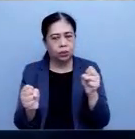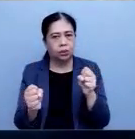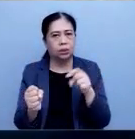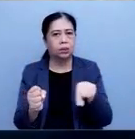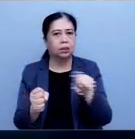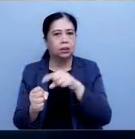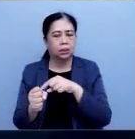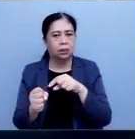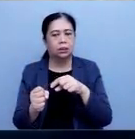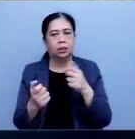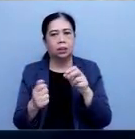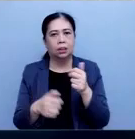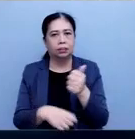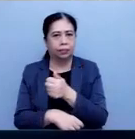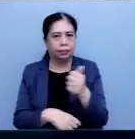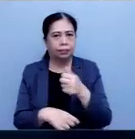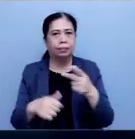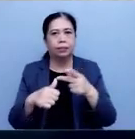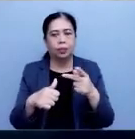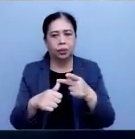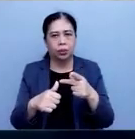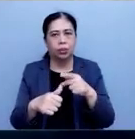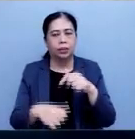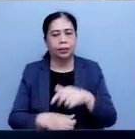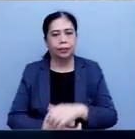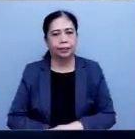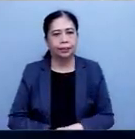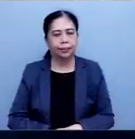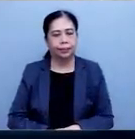ating mga mananakay ang priority po natin.